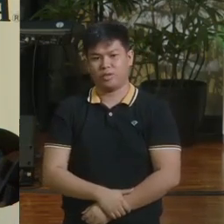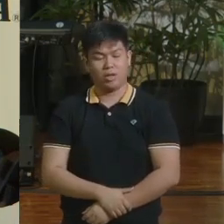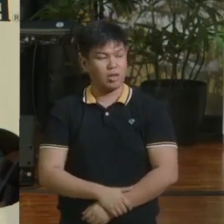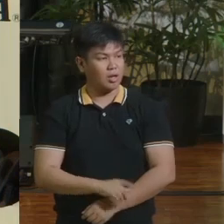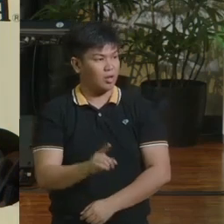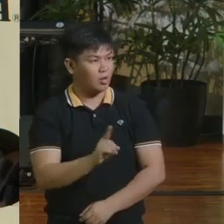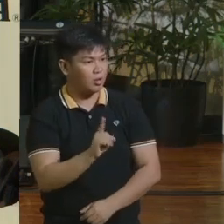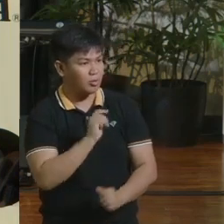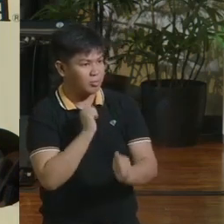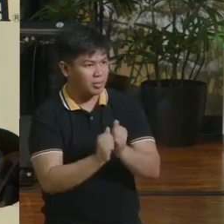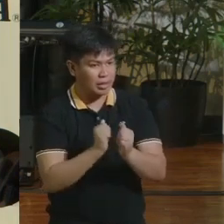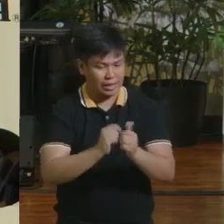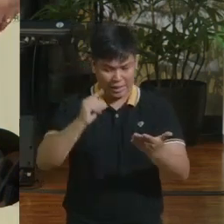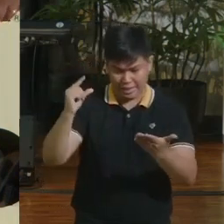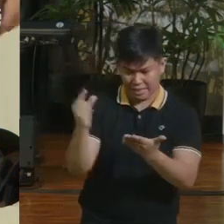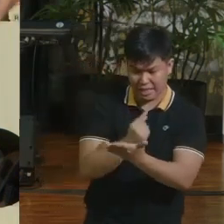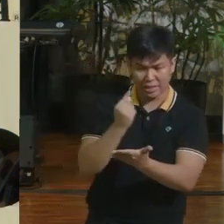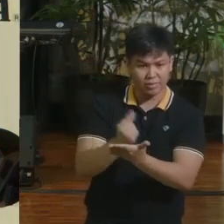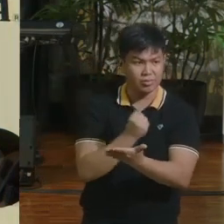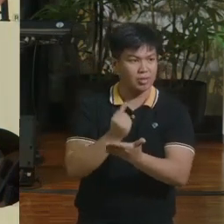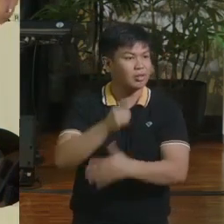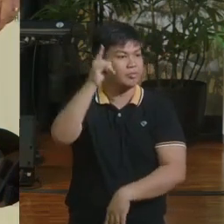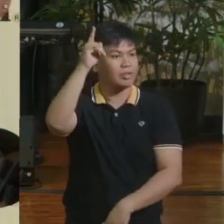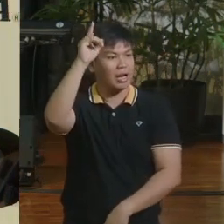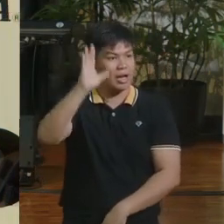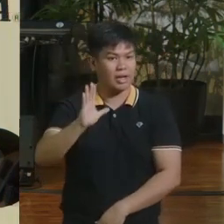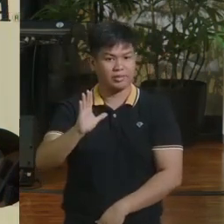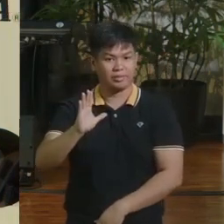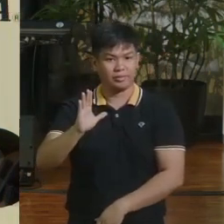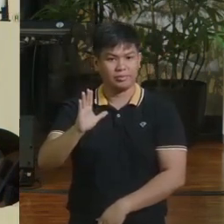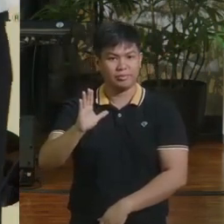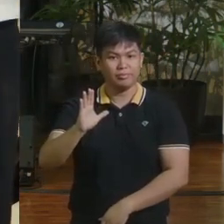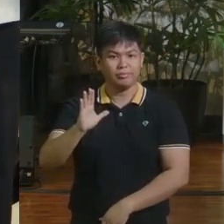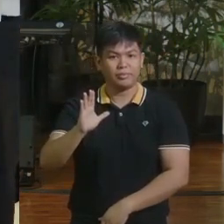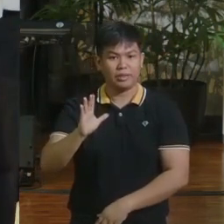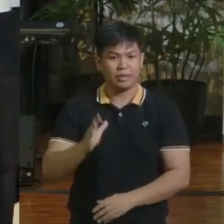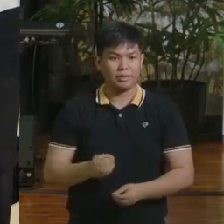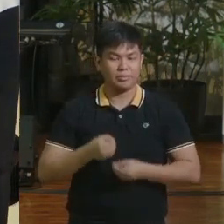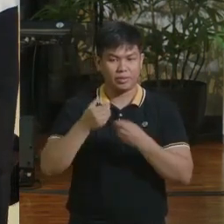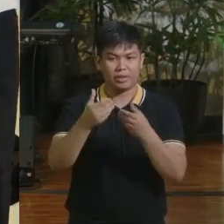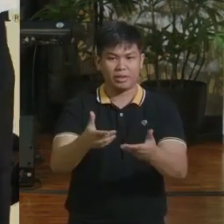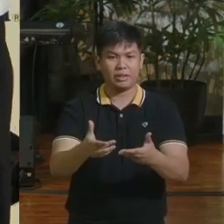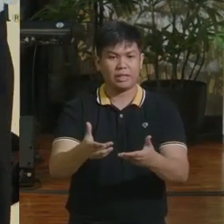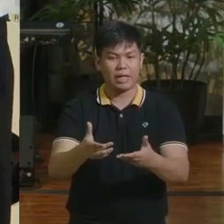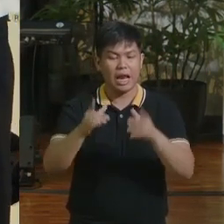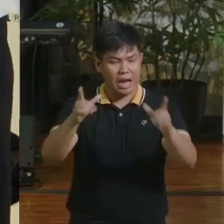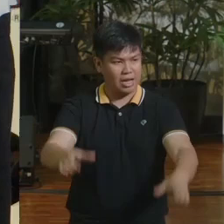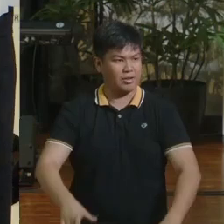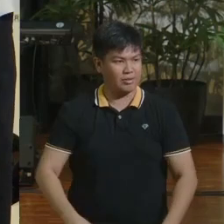Yung pong gospel ng ating Panginoon ang nagbibigay buhay.